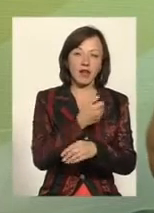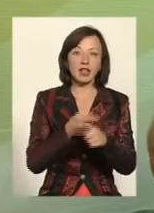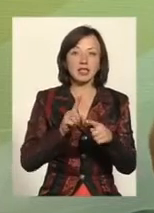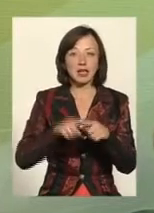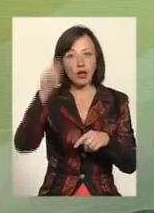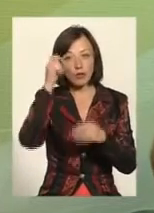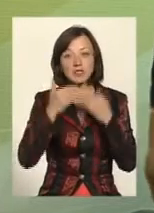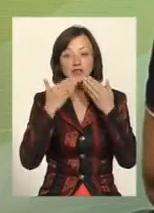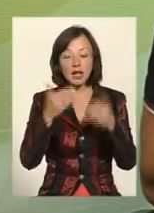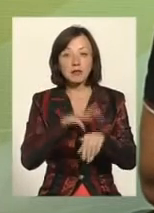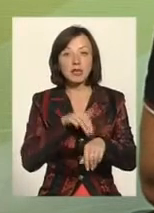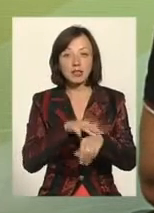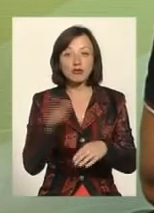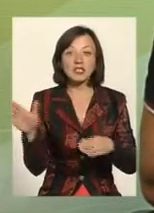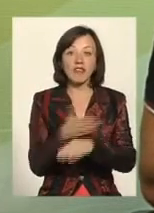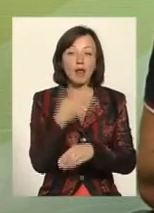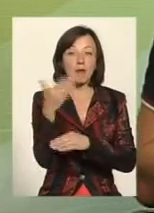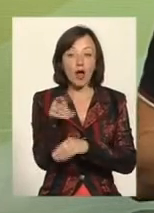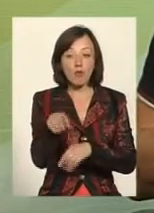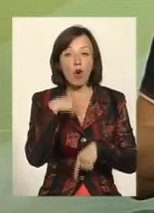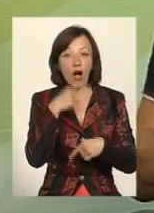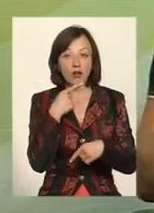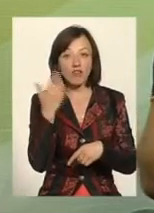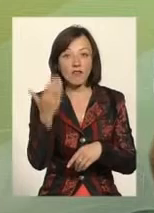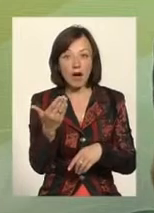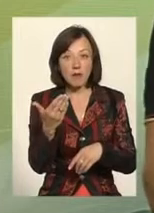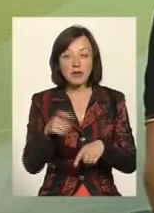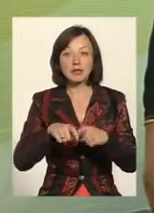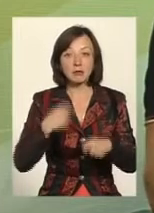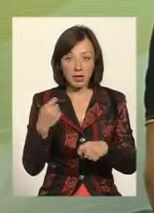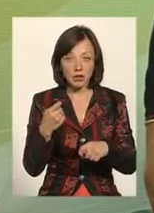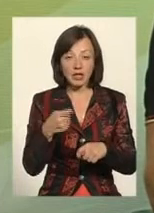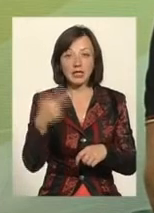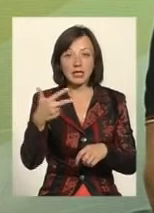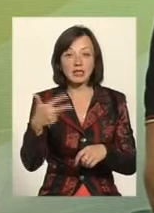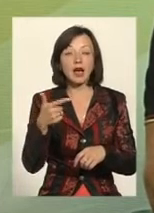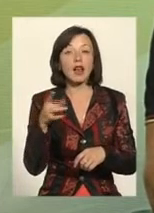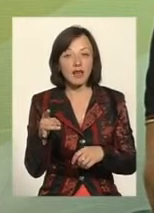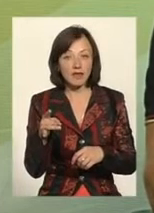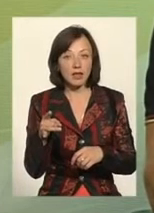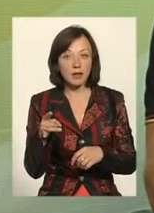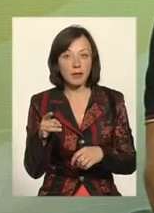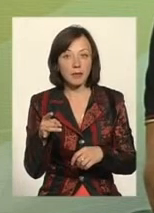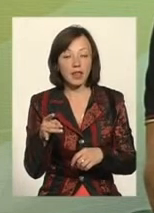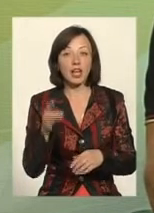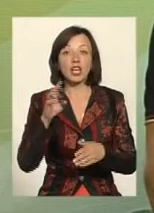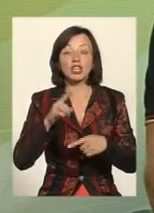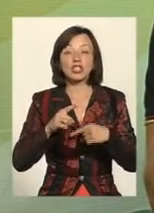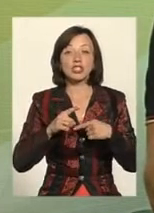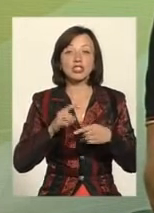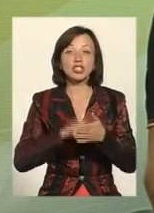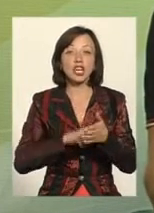хлопець до того, що міліцію, що зірвали прапор. А йому кажуть, що вам завдано збиток 30 гривень. Через